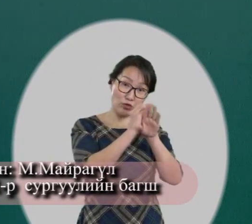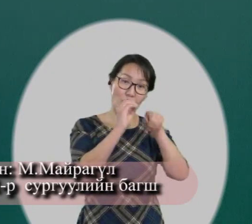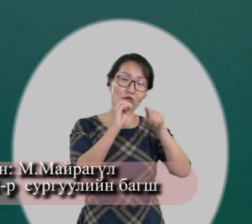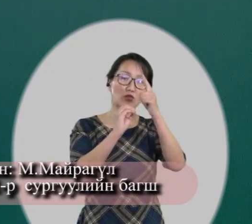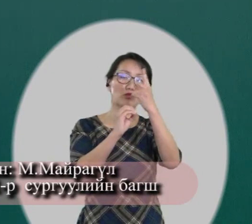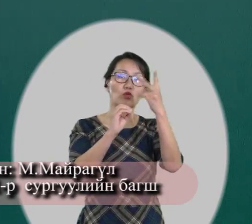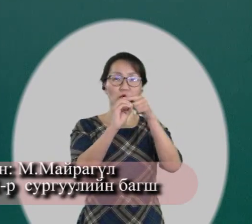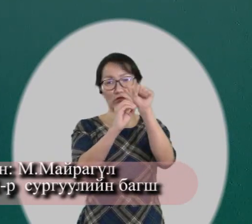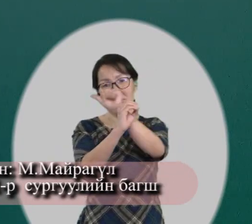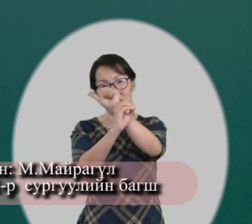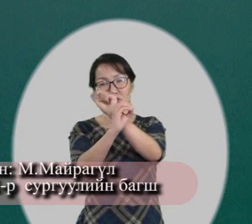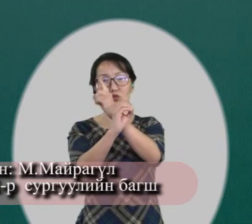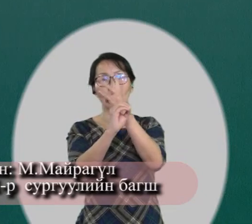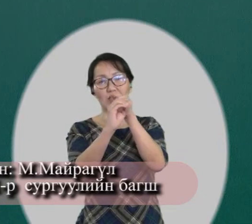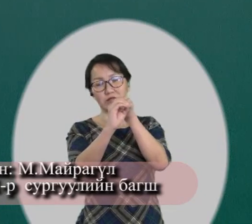2.